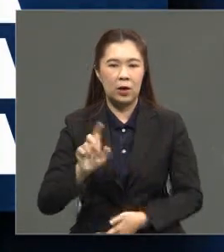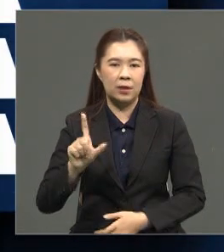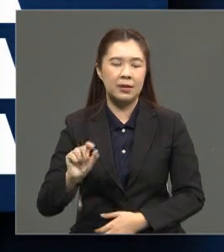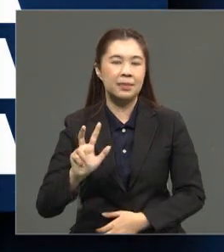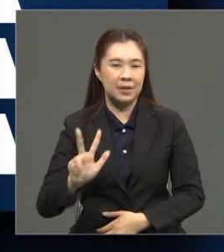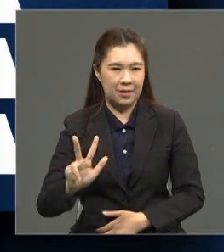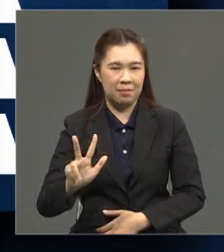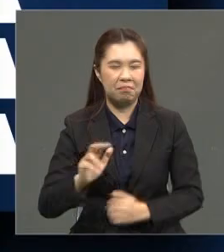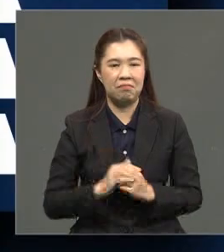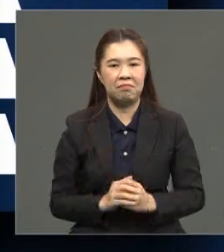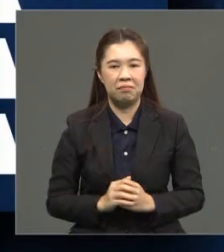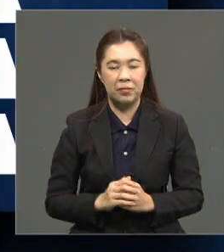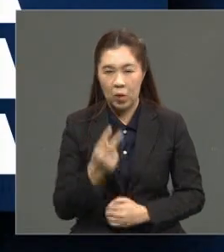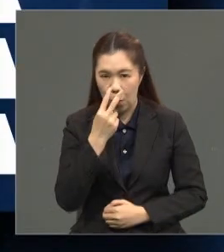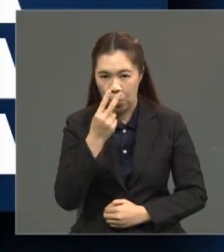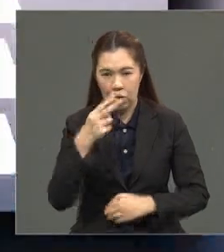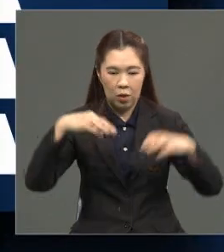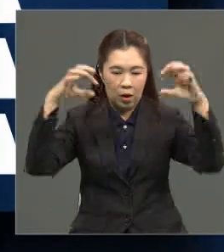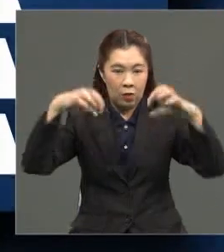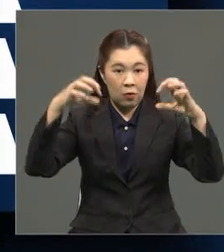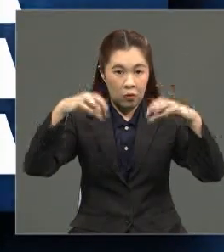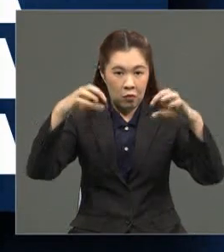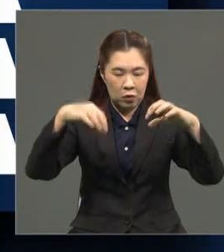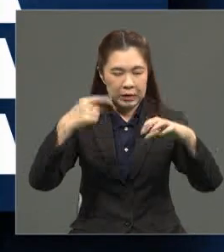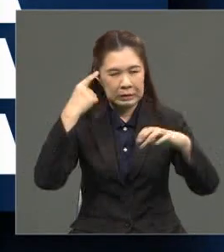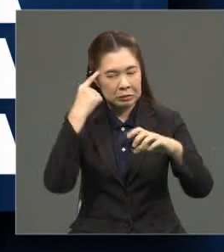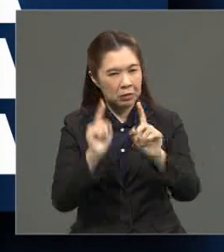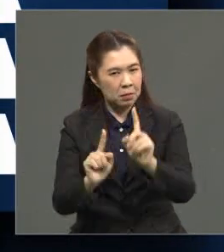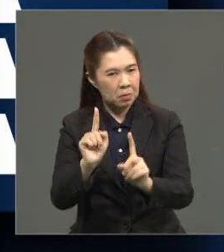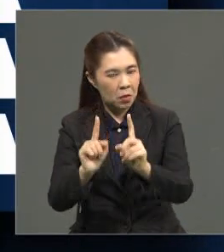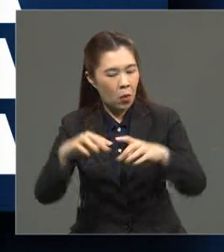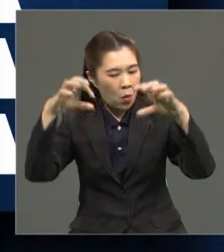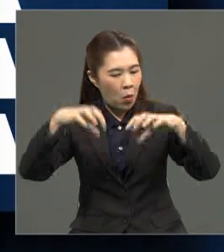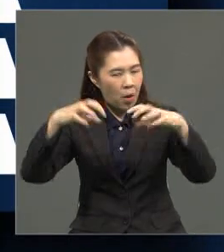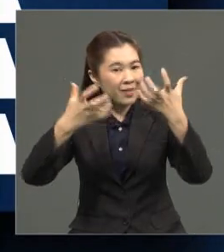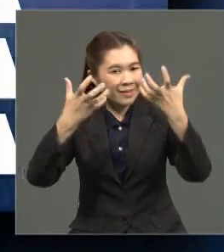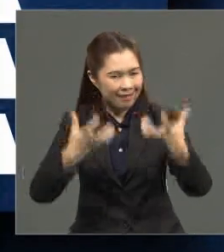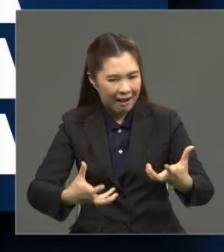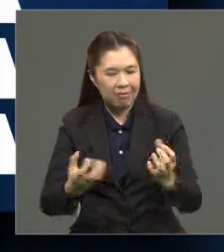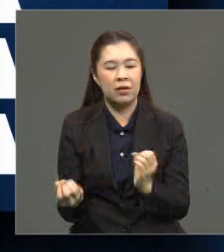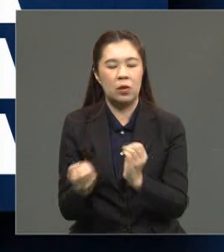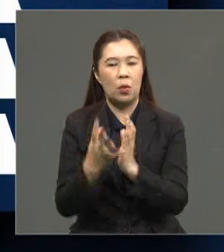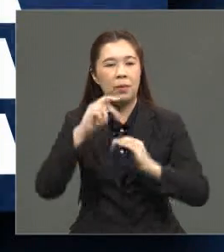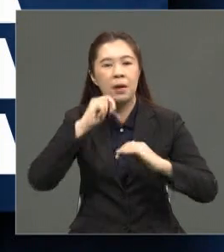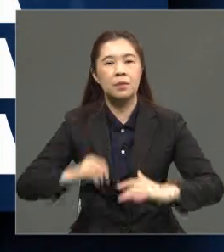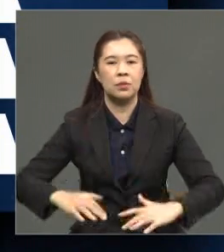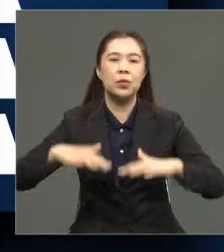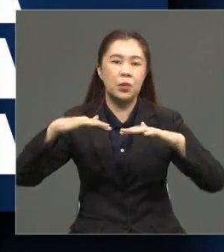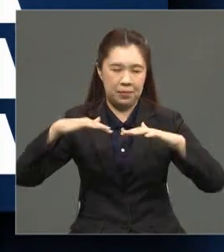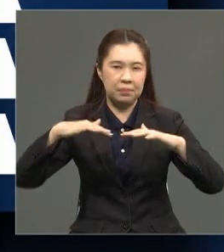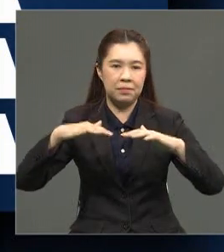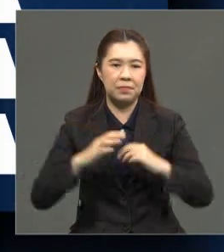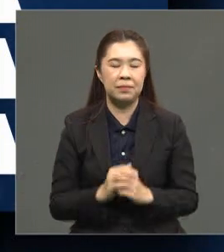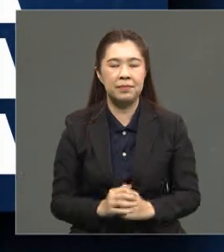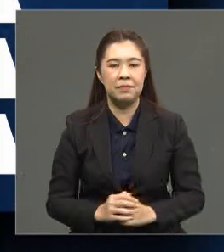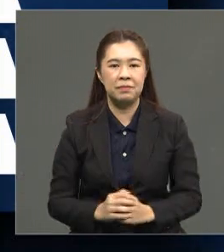มมพอเห็นปริมาณฝนแบบนี้ก็ทำให้คาดเดากันได้ว่าฝนตกหนักก็เลยทำให้เกิดน้ำท่วมหนักนั่นเองณขณะนี้